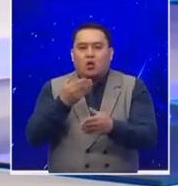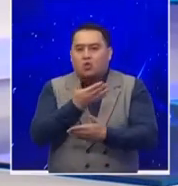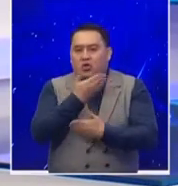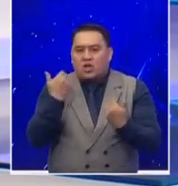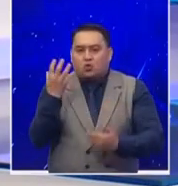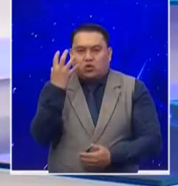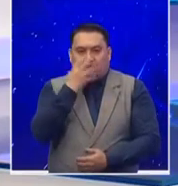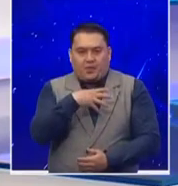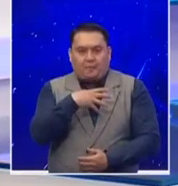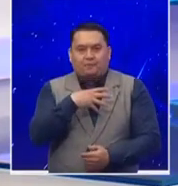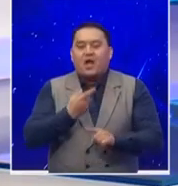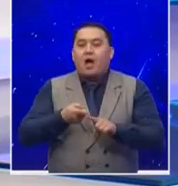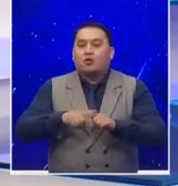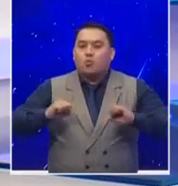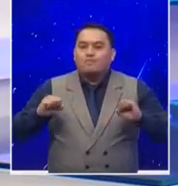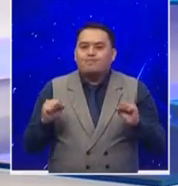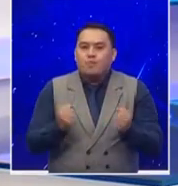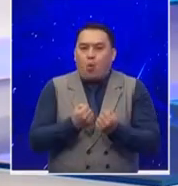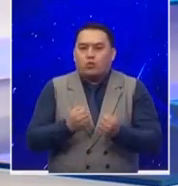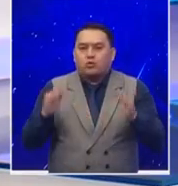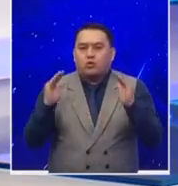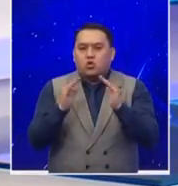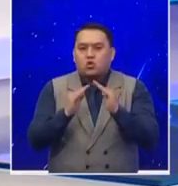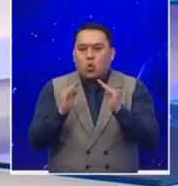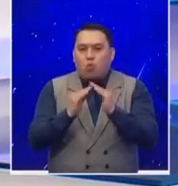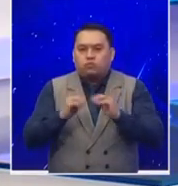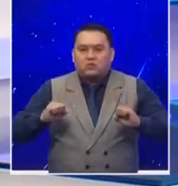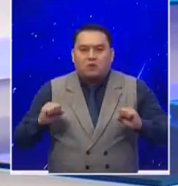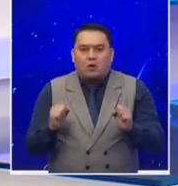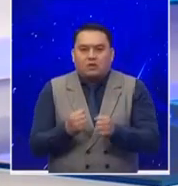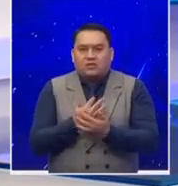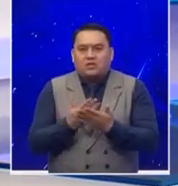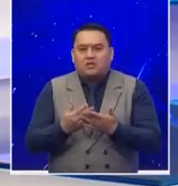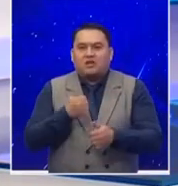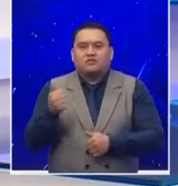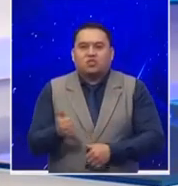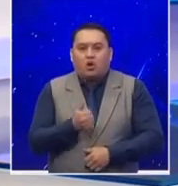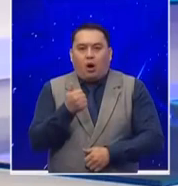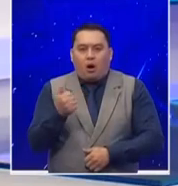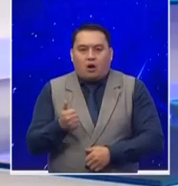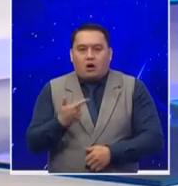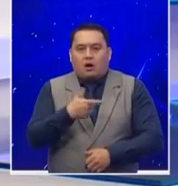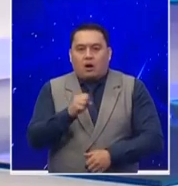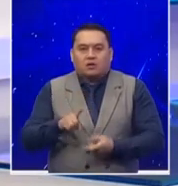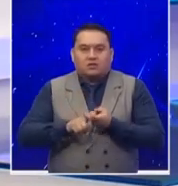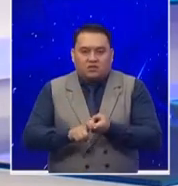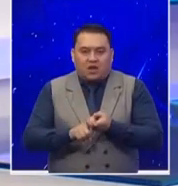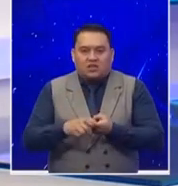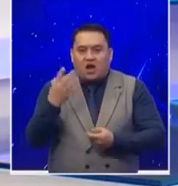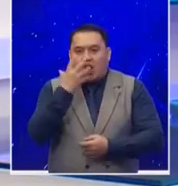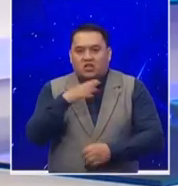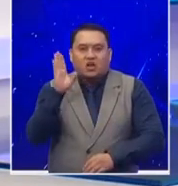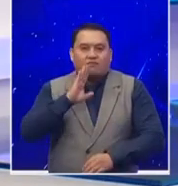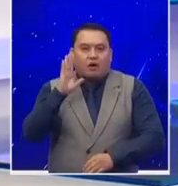тепла в своем жилье. В эту морозную пору их дома изрядно промерзли уже за несколько часов. Тем более от газа зависит и горячая вода,